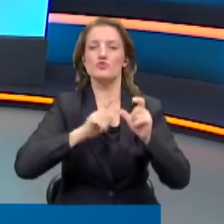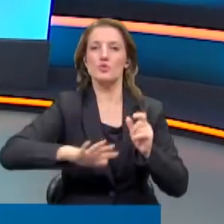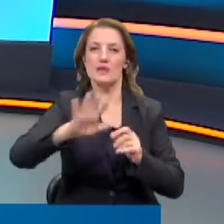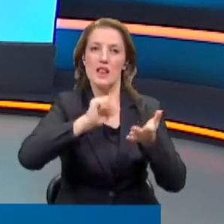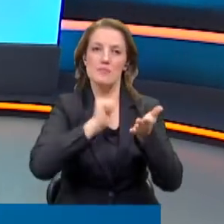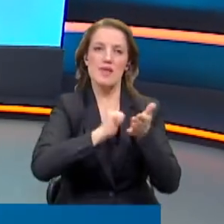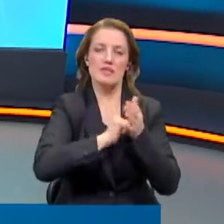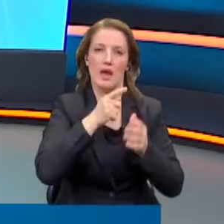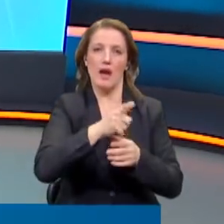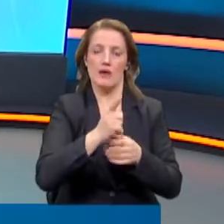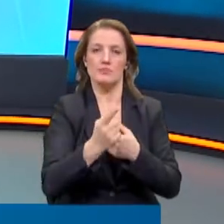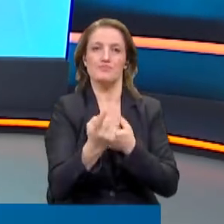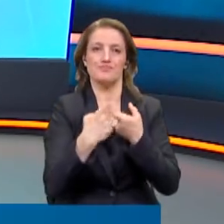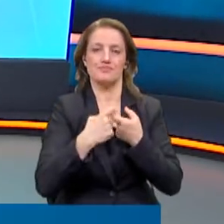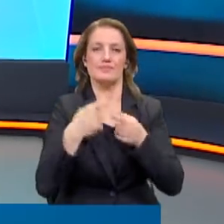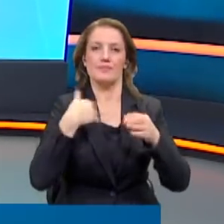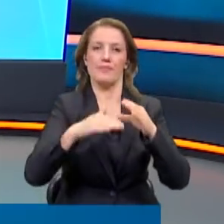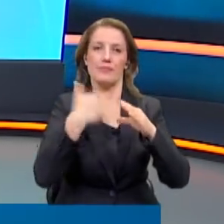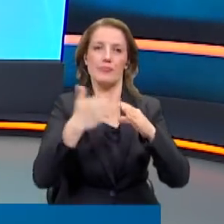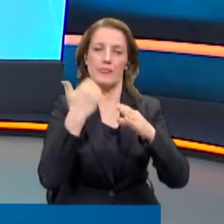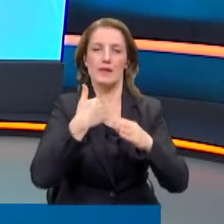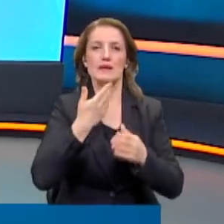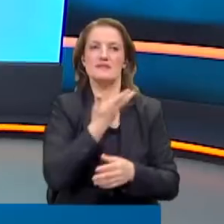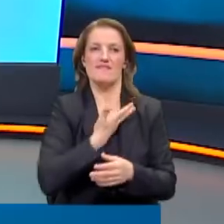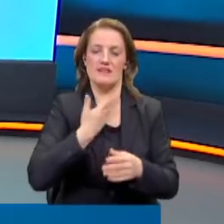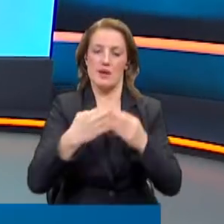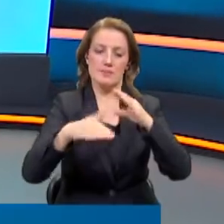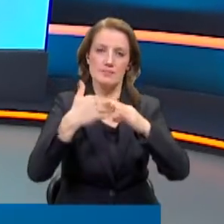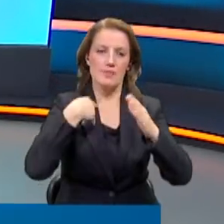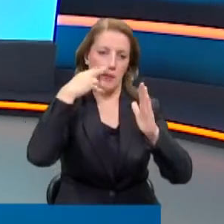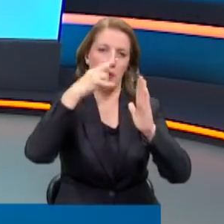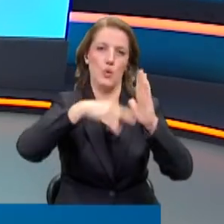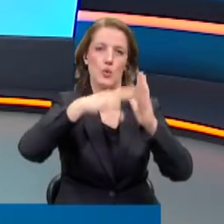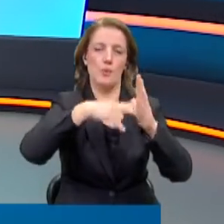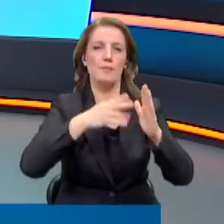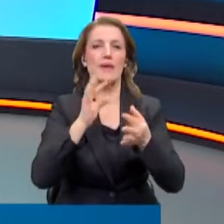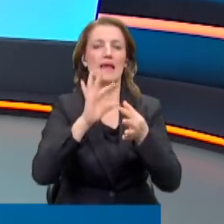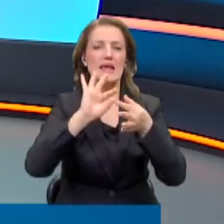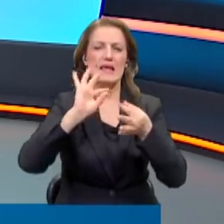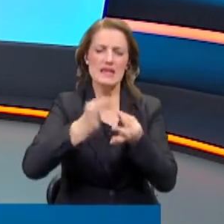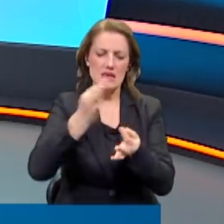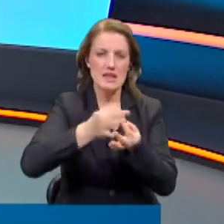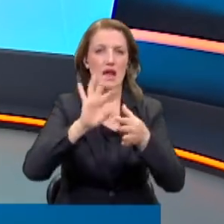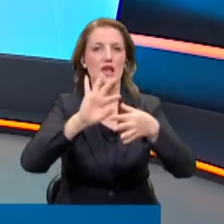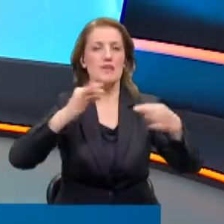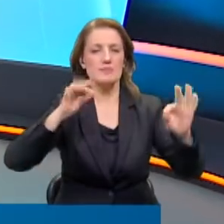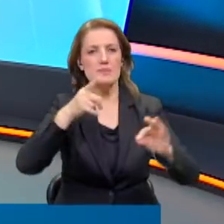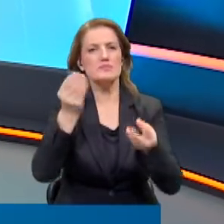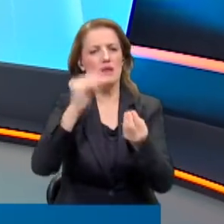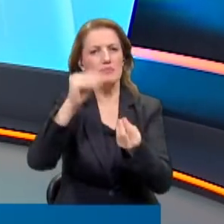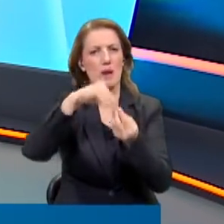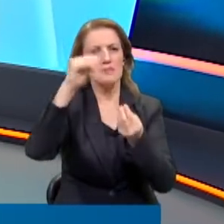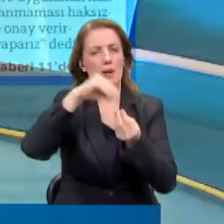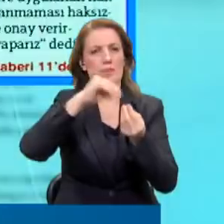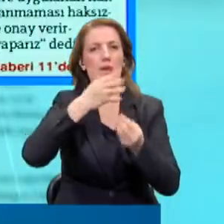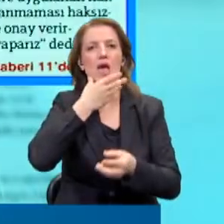bizlere ulaşabilirler ve biz de sizin mesajlarınızı seve seve okuruz. İğneden ipliğe peş peşe yağan fahiş zamlar